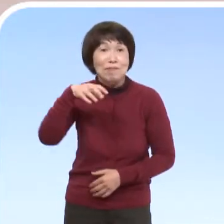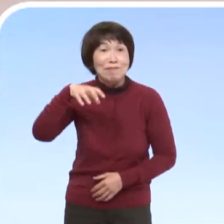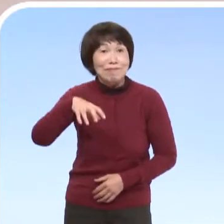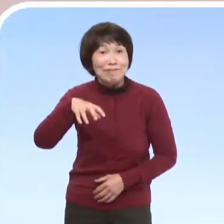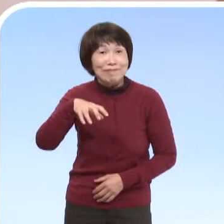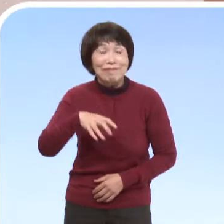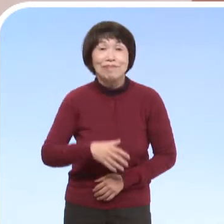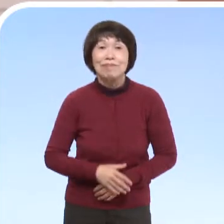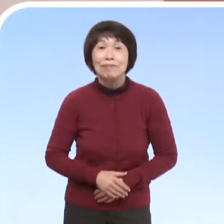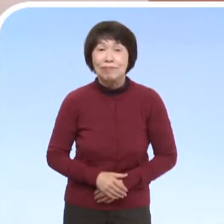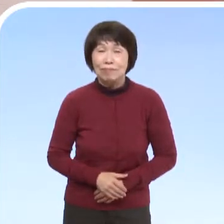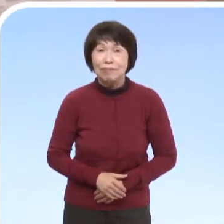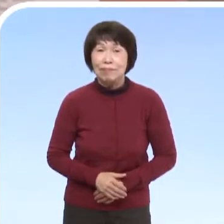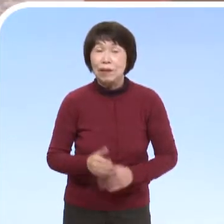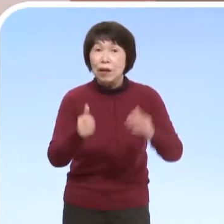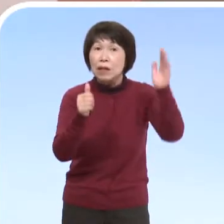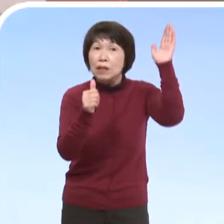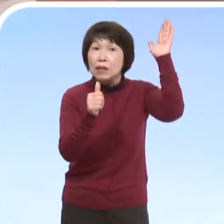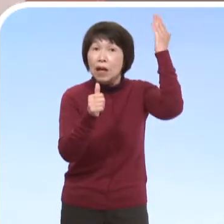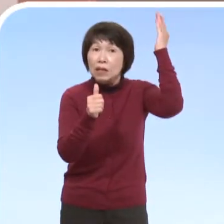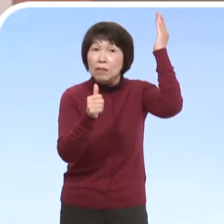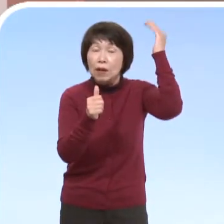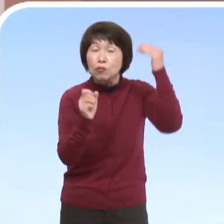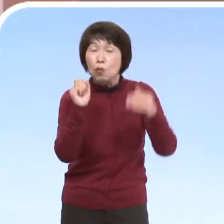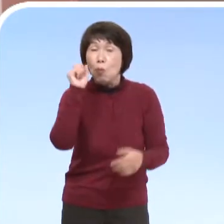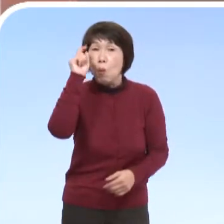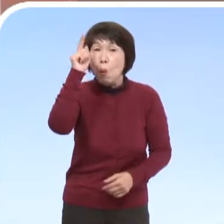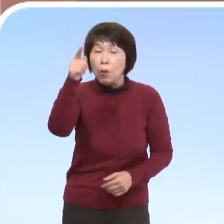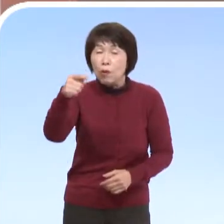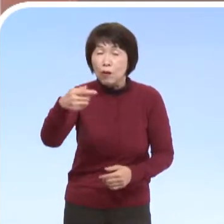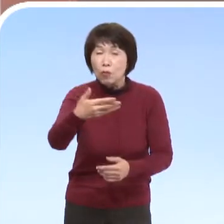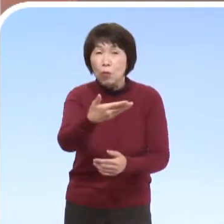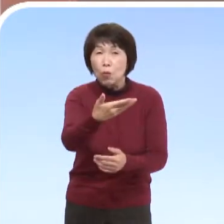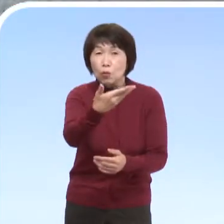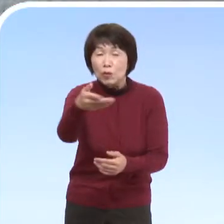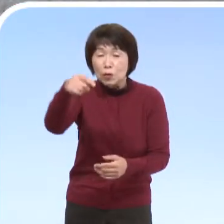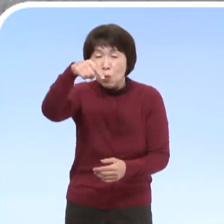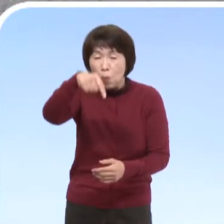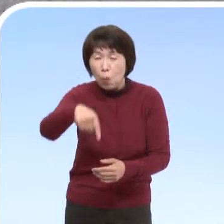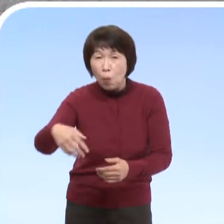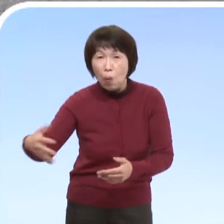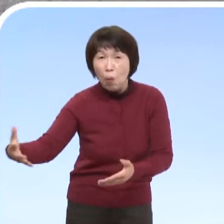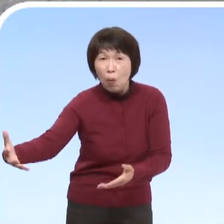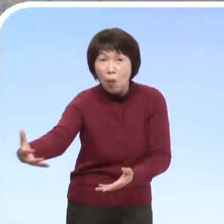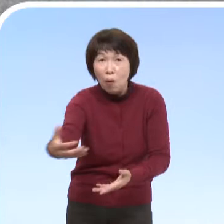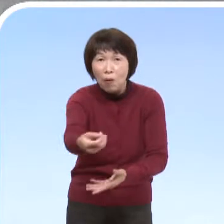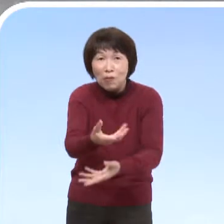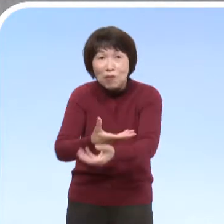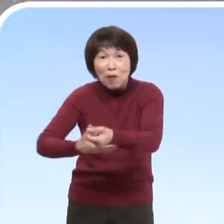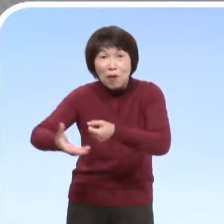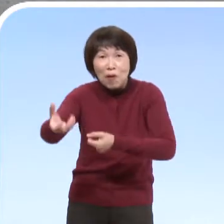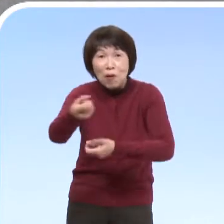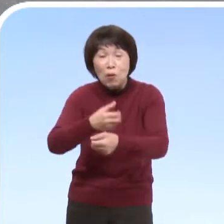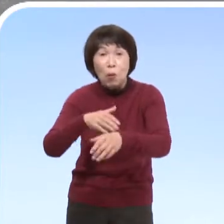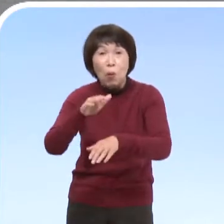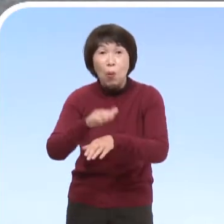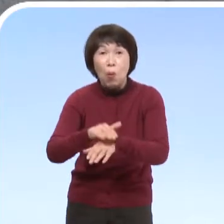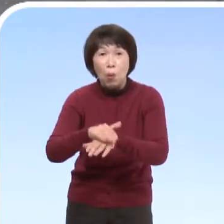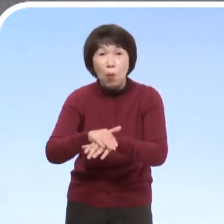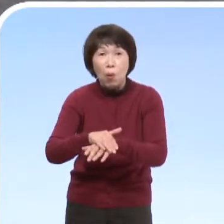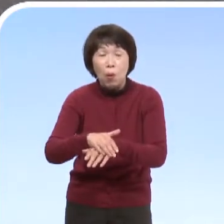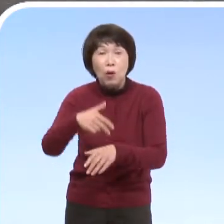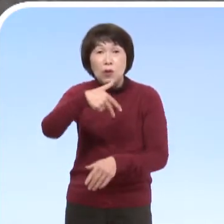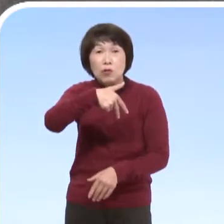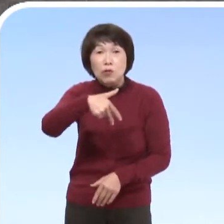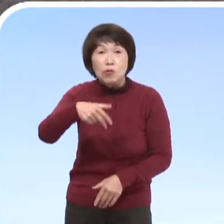の中では、はい、沖合の、底引き網漁法、 はい、 現在取れているズワイガニですね、はい、のほ